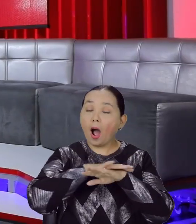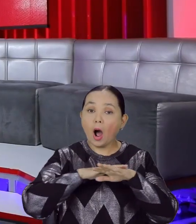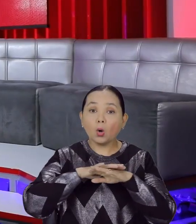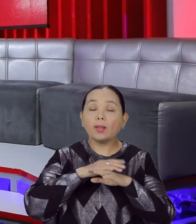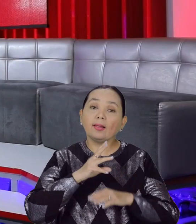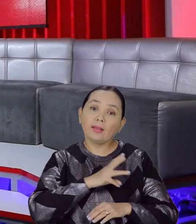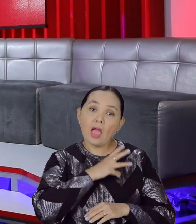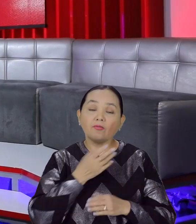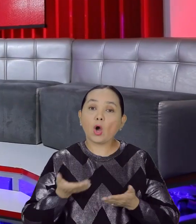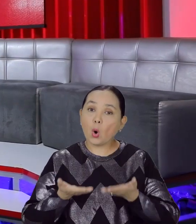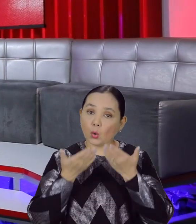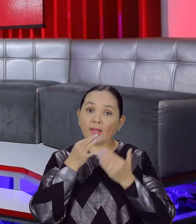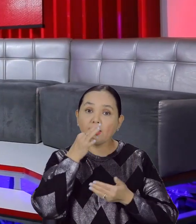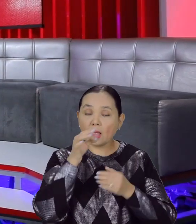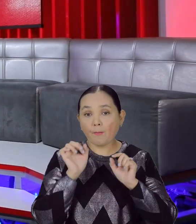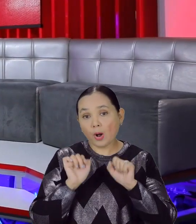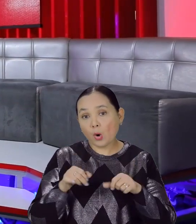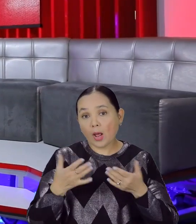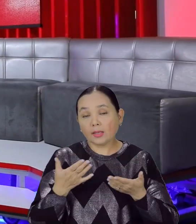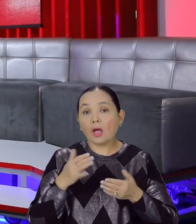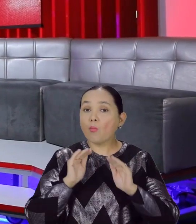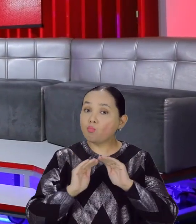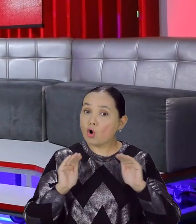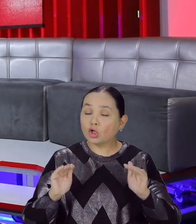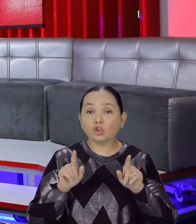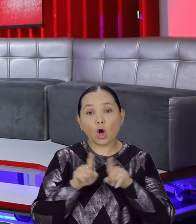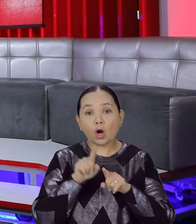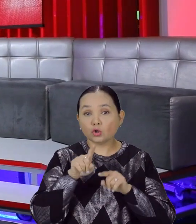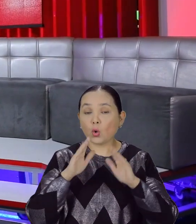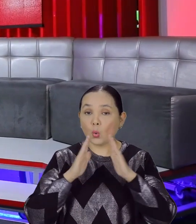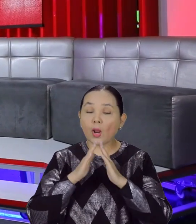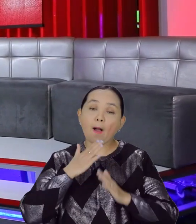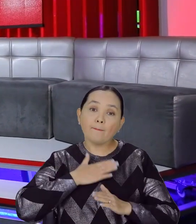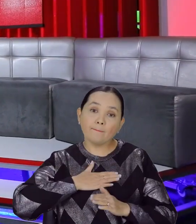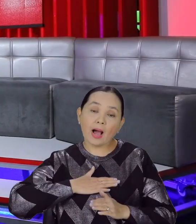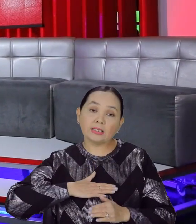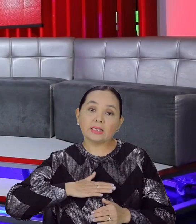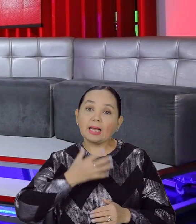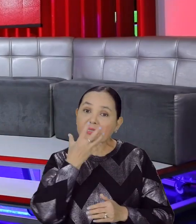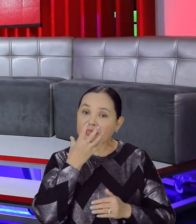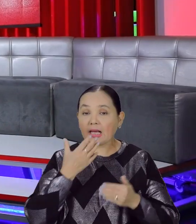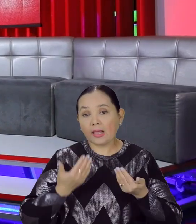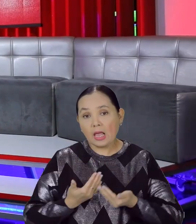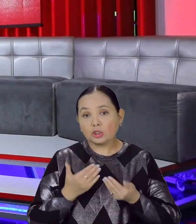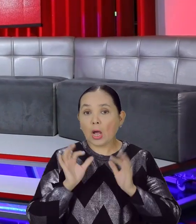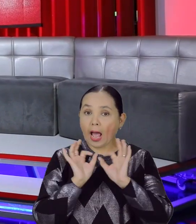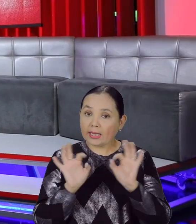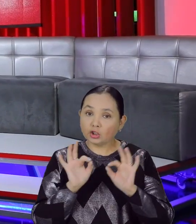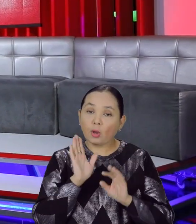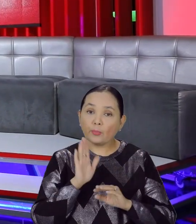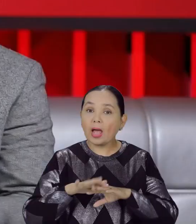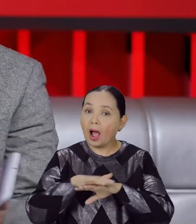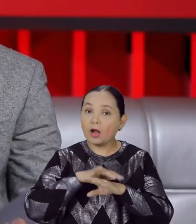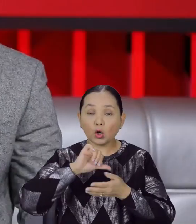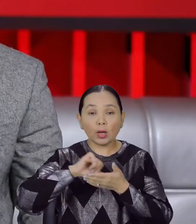vakillarining kayfiyatini ko'tardi desak bo'ladi. Hattoki bolajonlar ham mana shu uylarda mazza qilib issiqda yashayotganini aytishyapti.